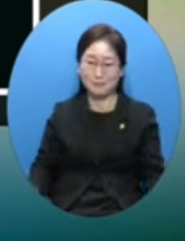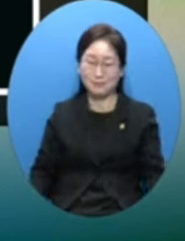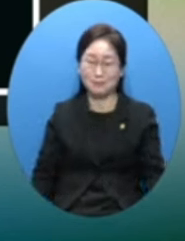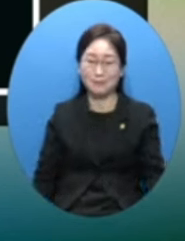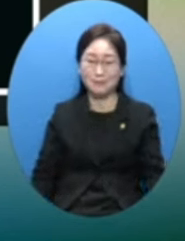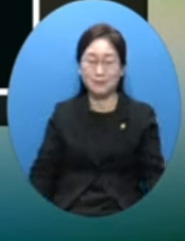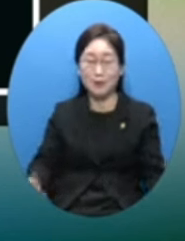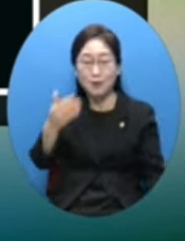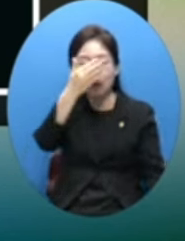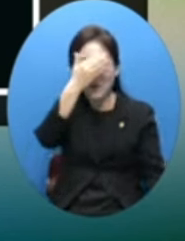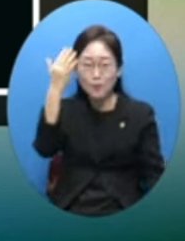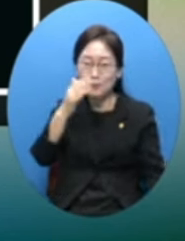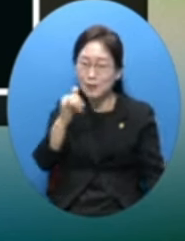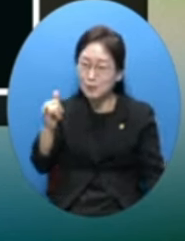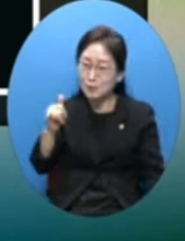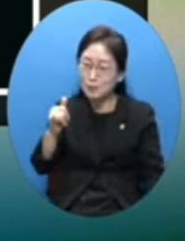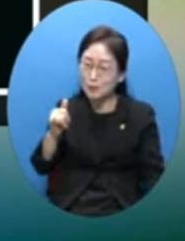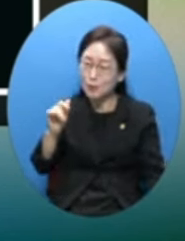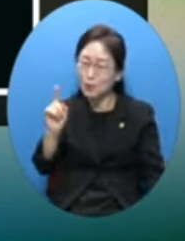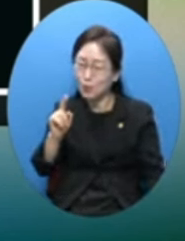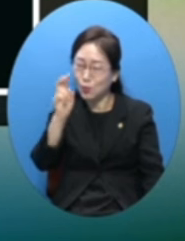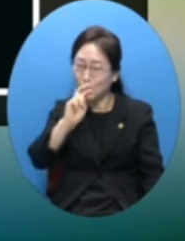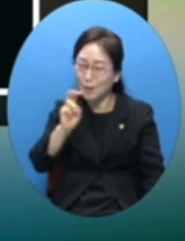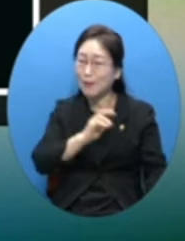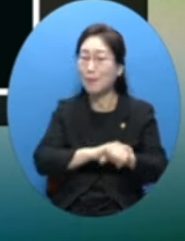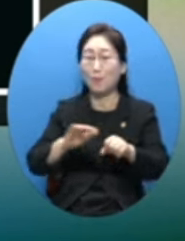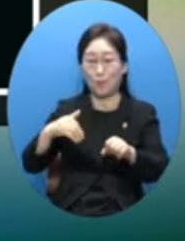젊은 분들은 이 노래를 잘 모르시겠지만